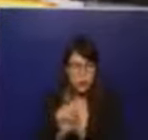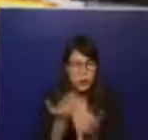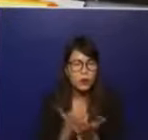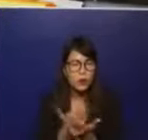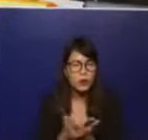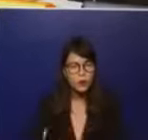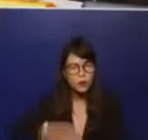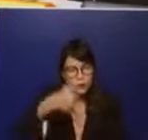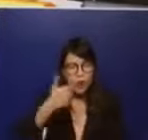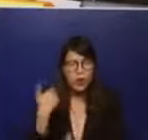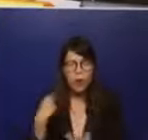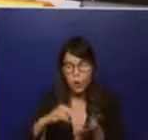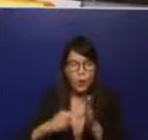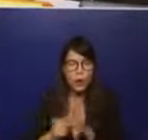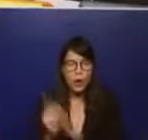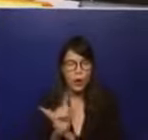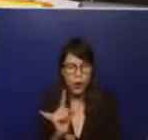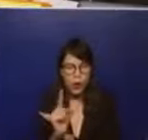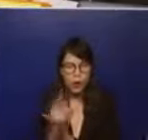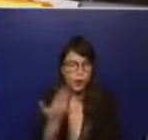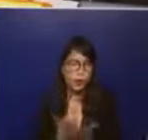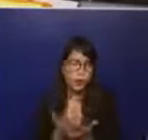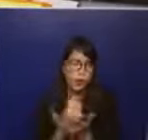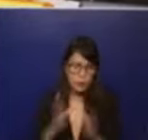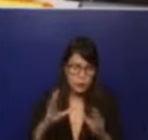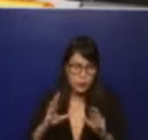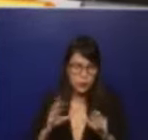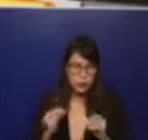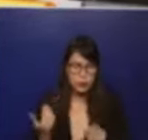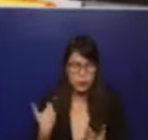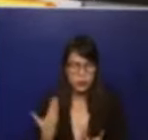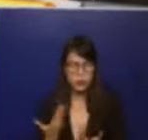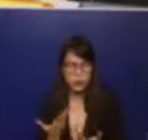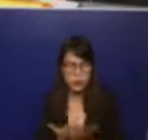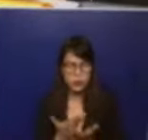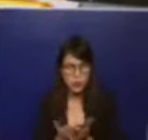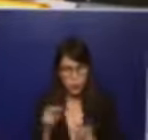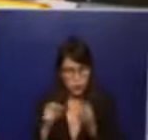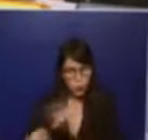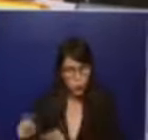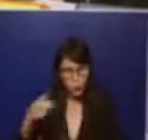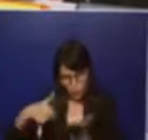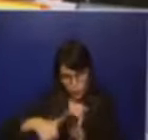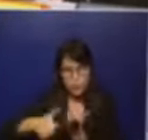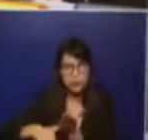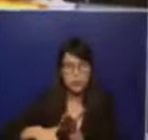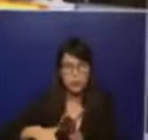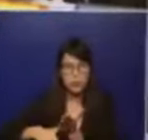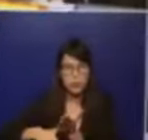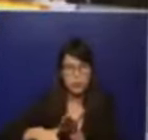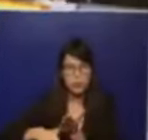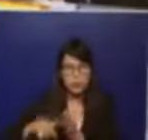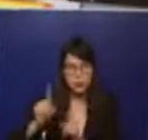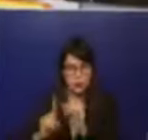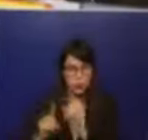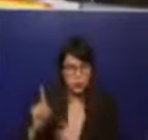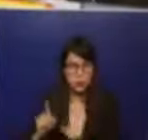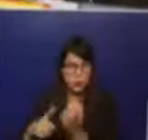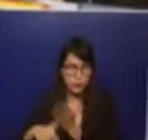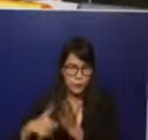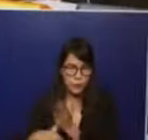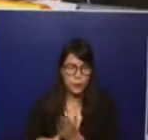ประเมินหมายถึงเงินที่เข้าลักษณะอันพึงจะต้องไปคำนวณภาษีค่ะประมวลรัษฎากรม